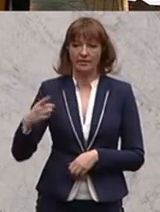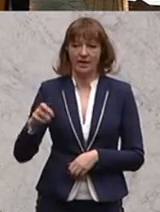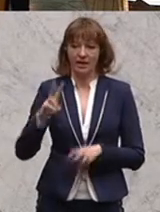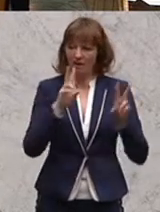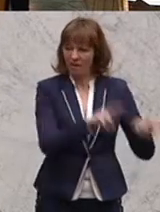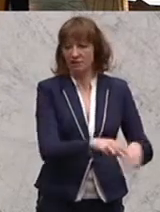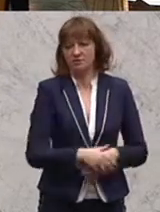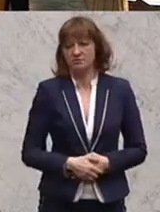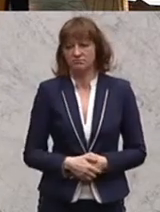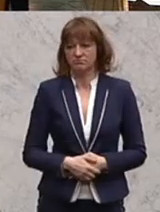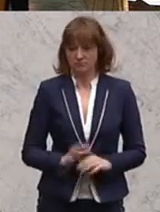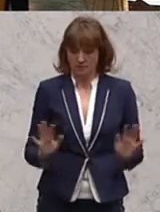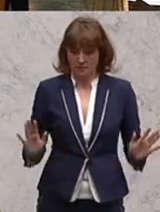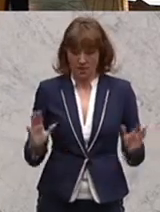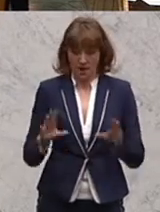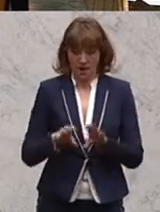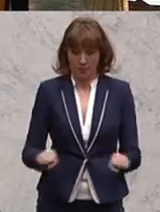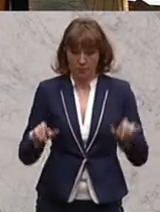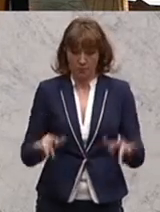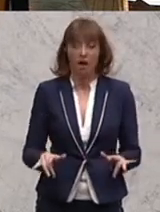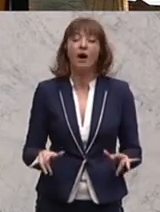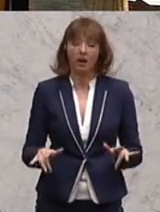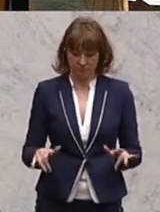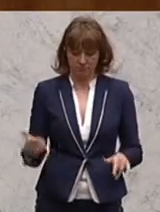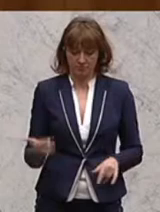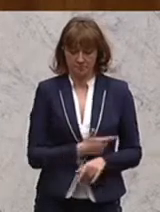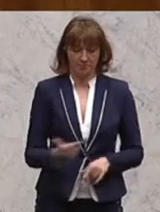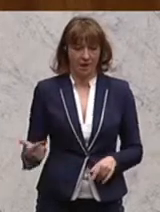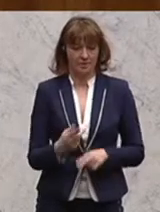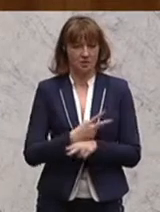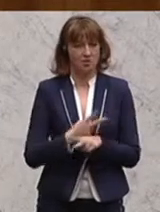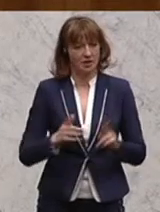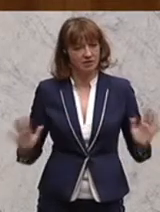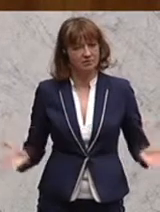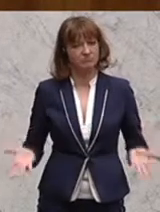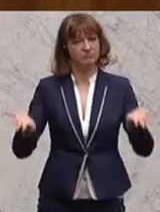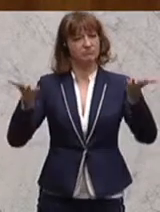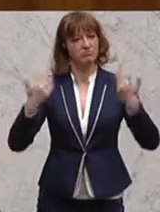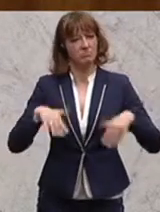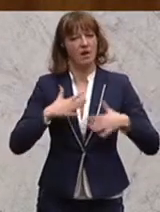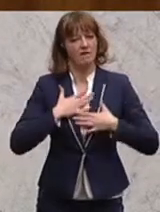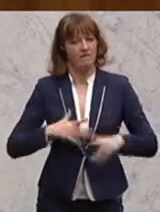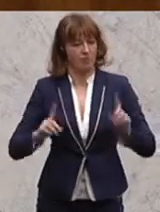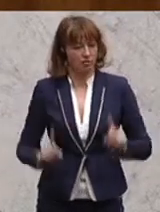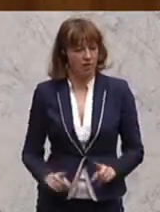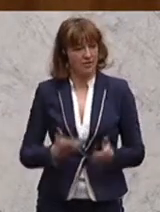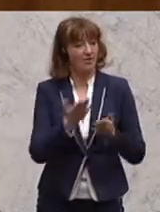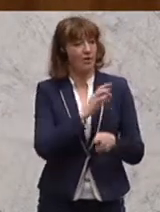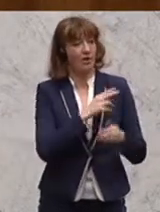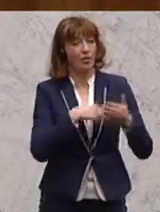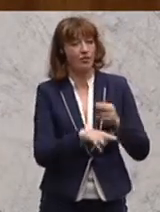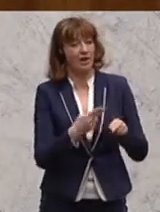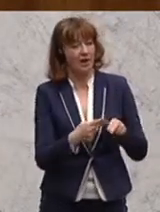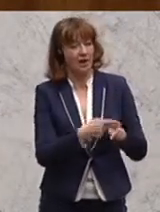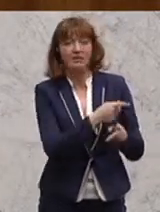Derartige Abkommen fördern den Wohlstand in beiden Vertragsstaaten. Und der Kollege Unterreiner hat recht. Es ist auch wichtig, mit Staaten